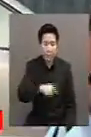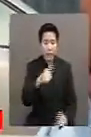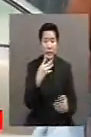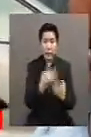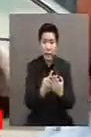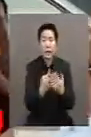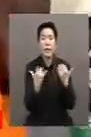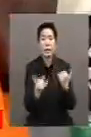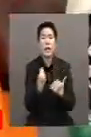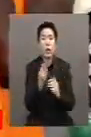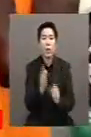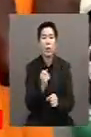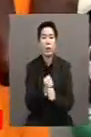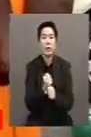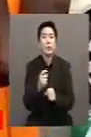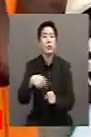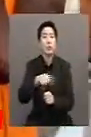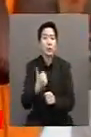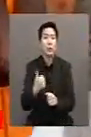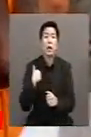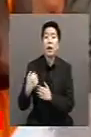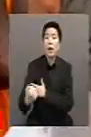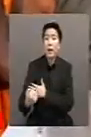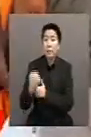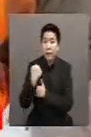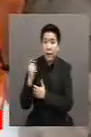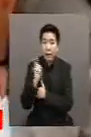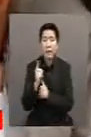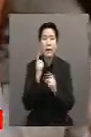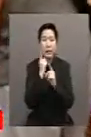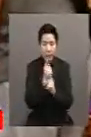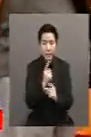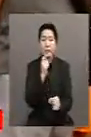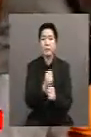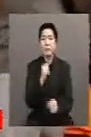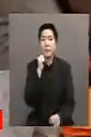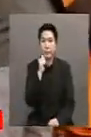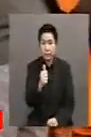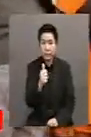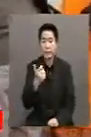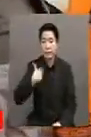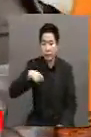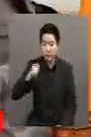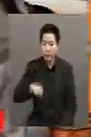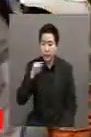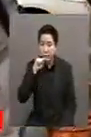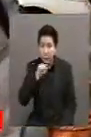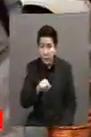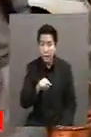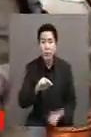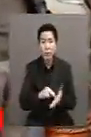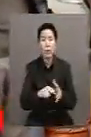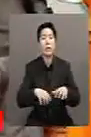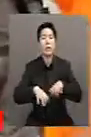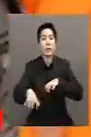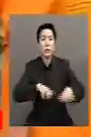รงนี้เองนะครับให้พนักงานเจ้าหน้าที่ซึ่งมีอำนาจปฏิบัติการเป็นไปตามคำพิพากษาหรือคำสั่งของศาลมีอำนาจที่จะดำเนิน